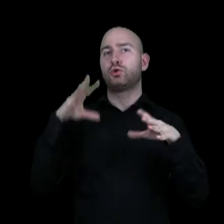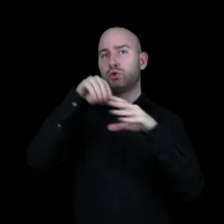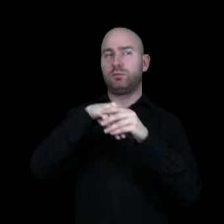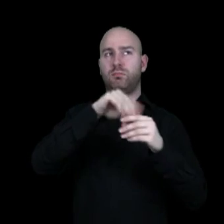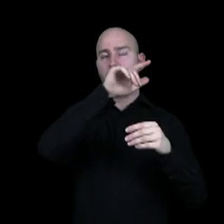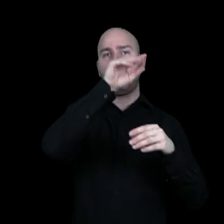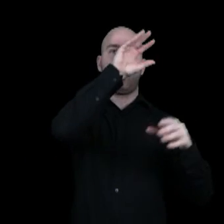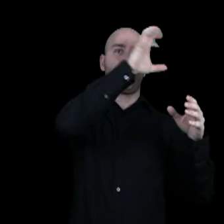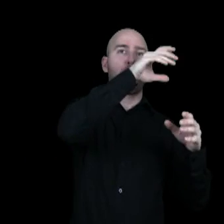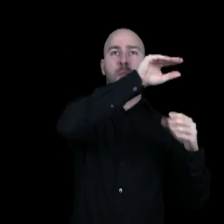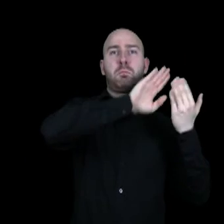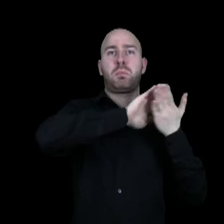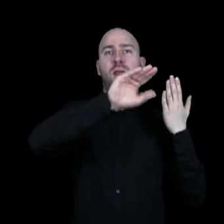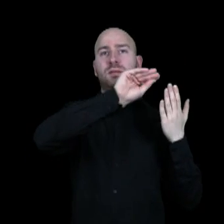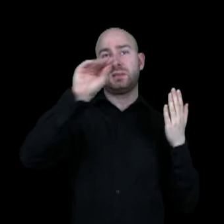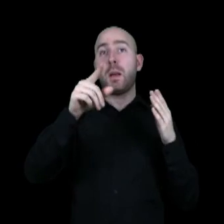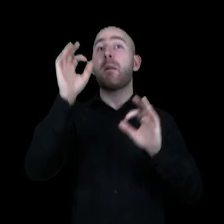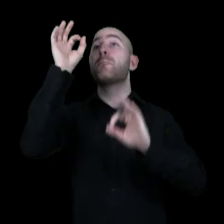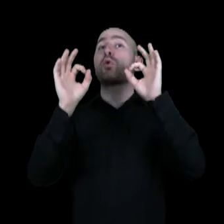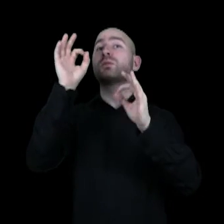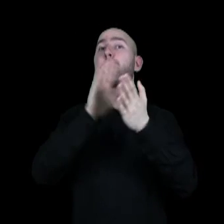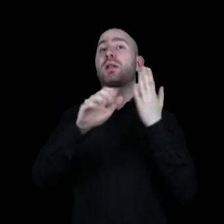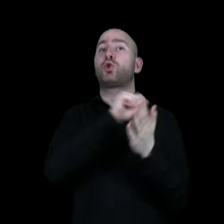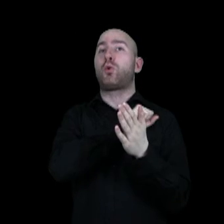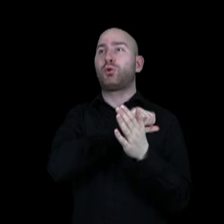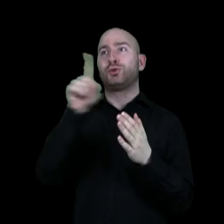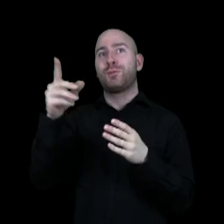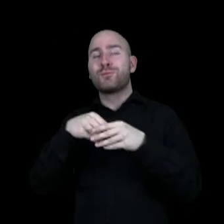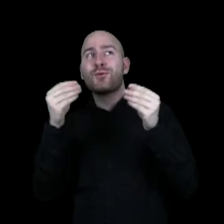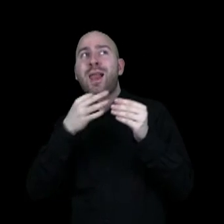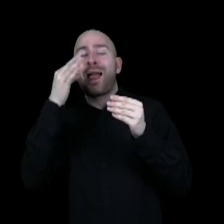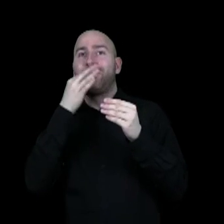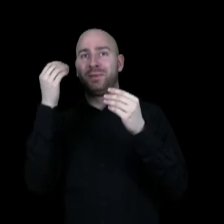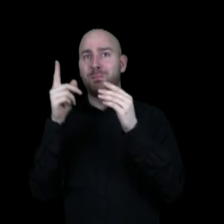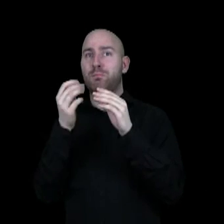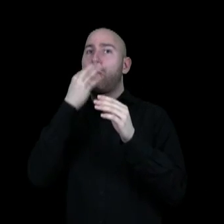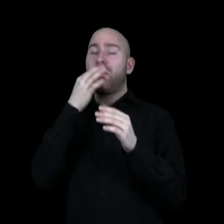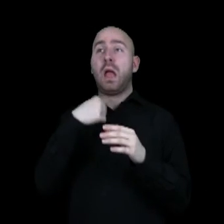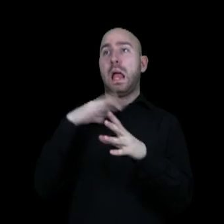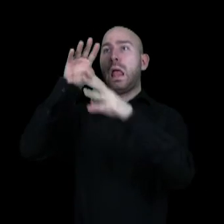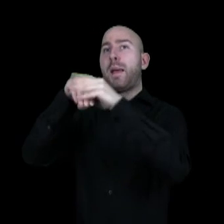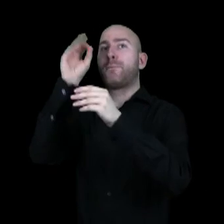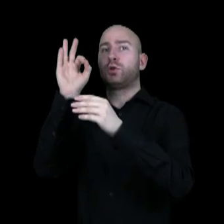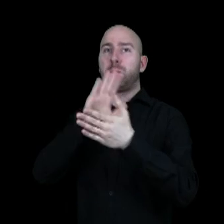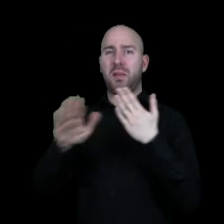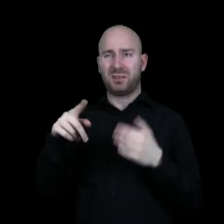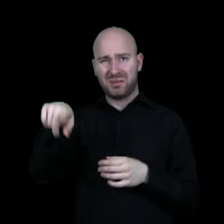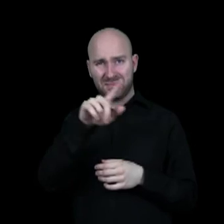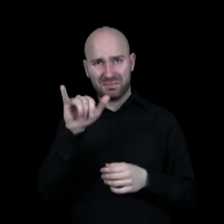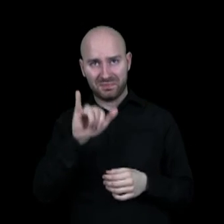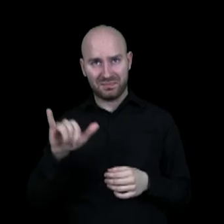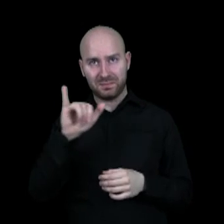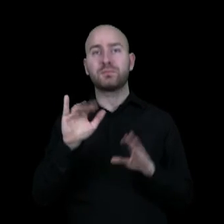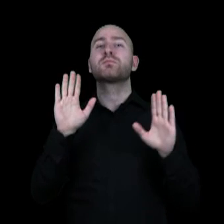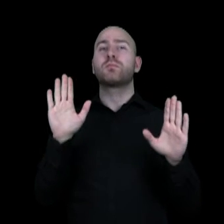ale też z mianownika a to może poprawić stopę bezrobocia uważajcie bo